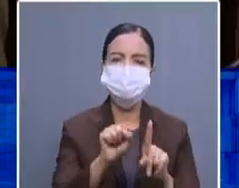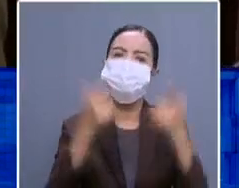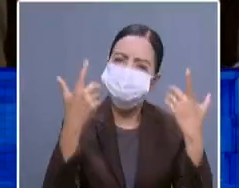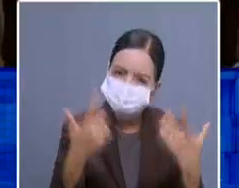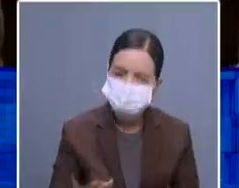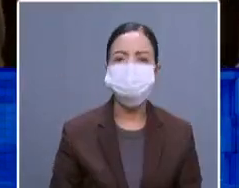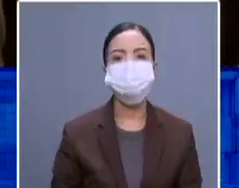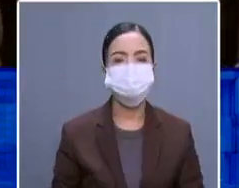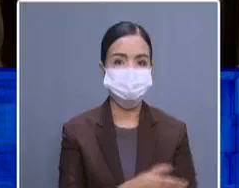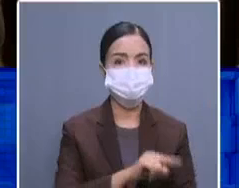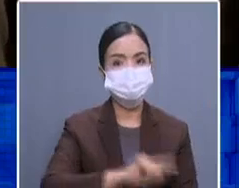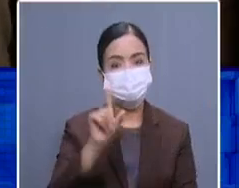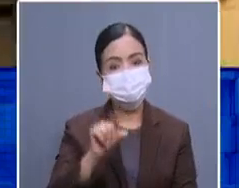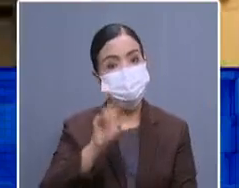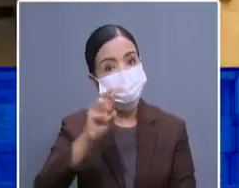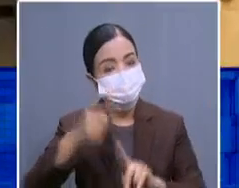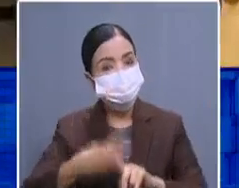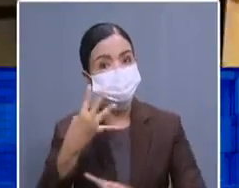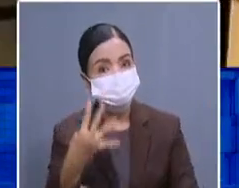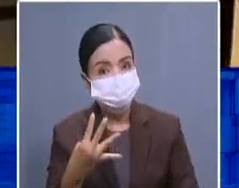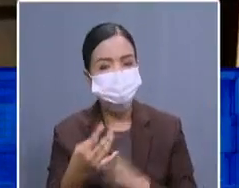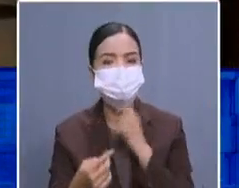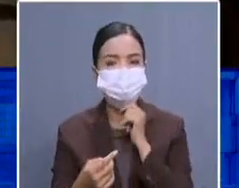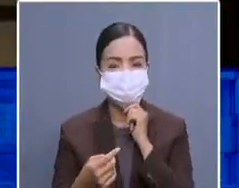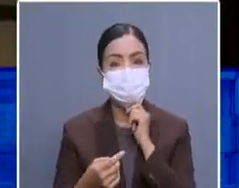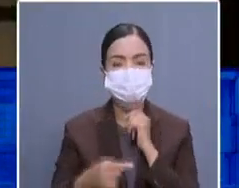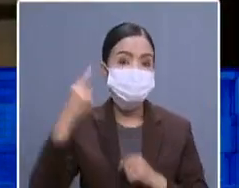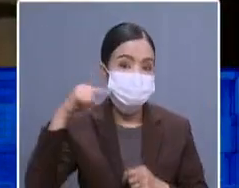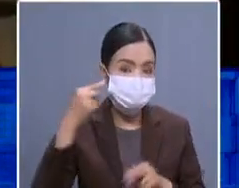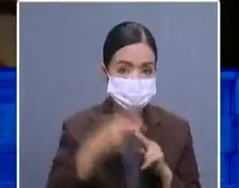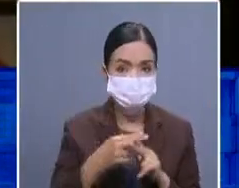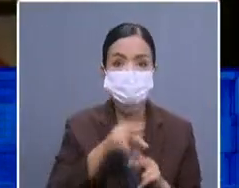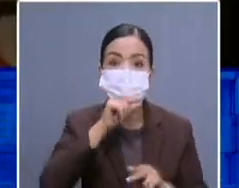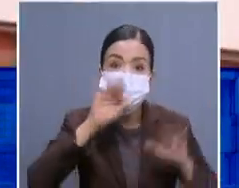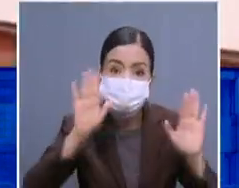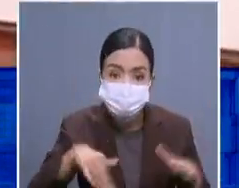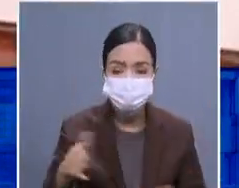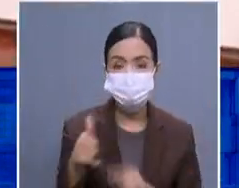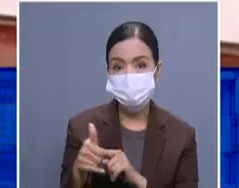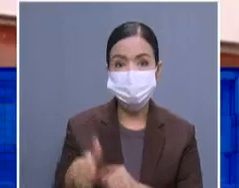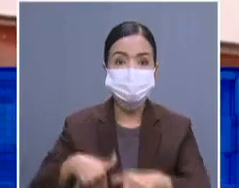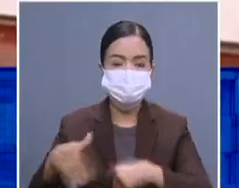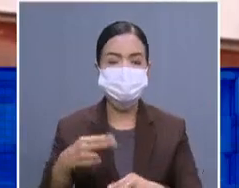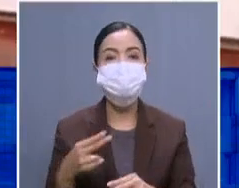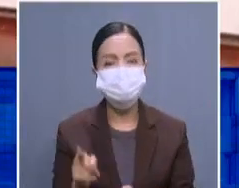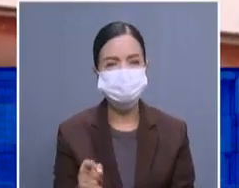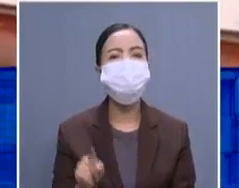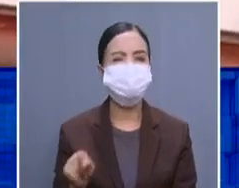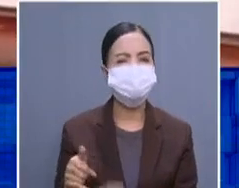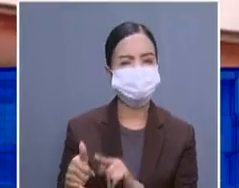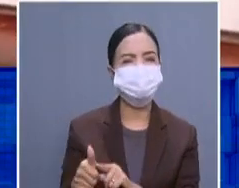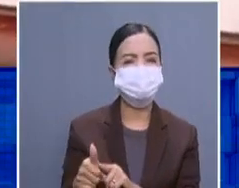ที่26เมษายนได้มีนางสาวนกนามสมมุตินะคะชาวบ้านอำเภอใหญ่อามซึ่งเป็นผู้เสียห